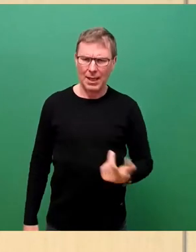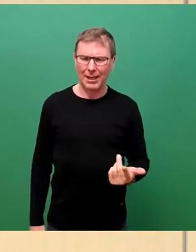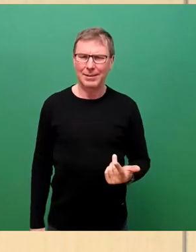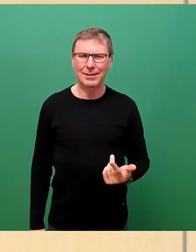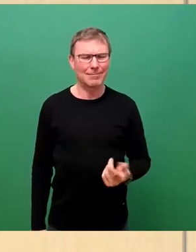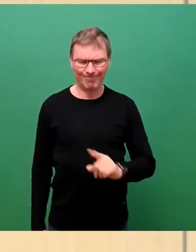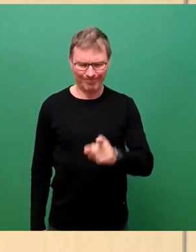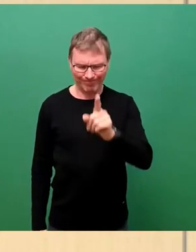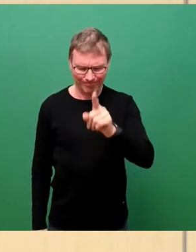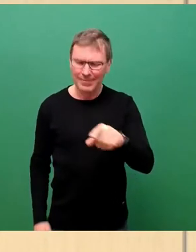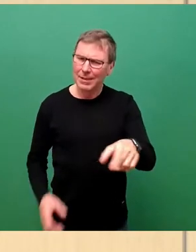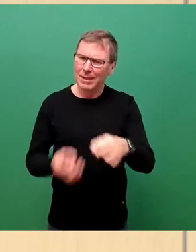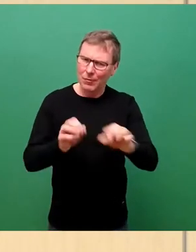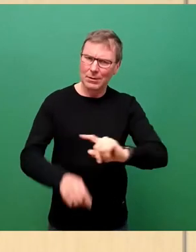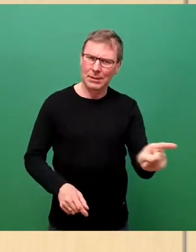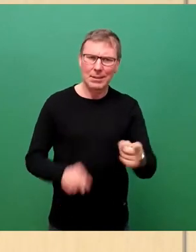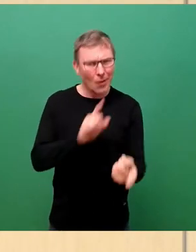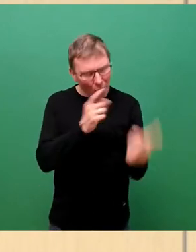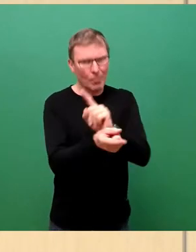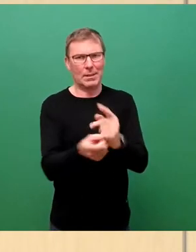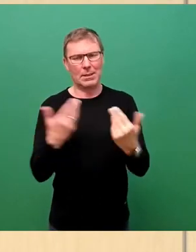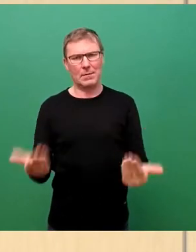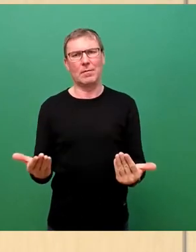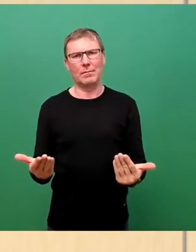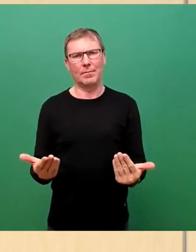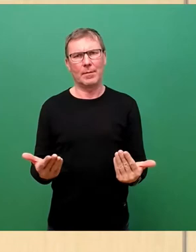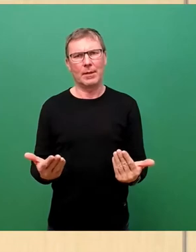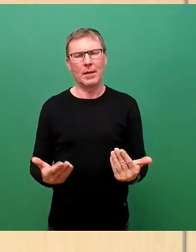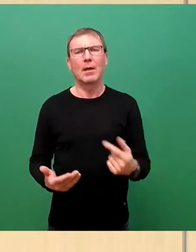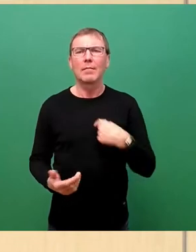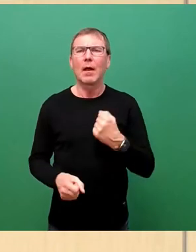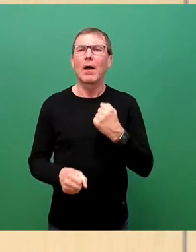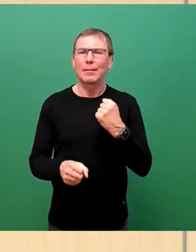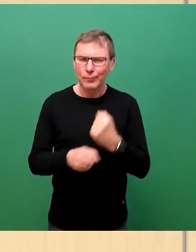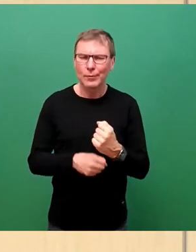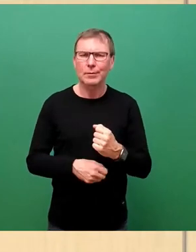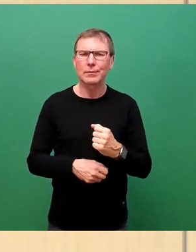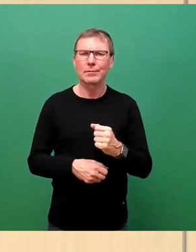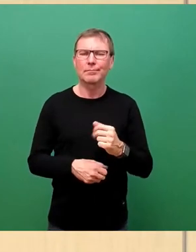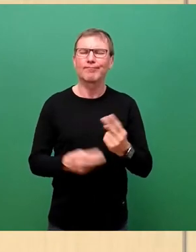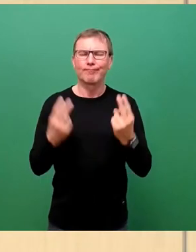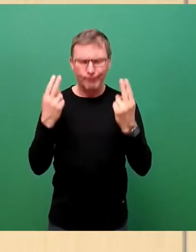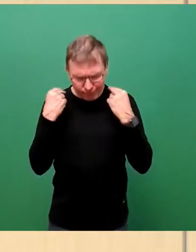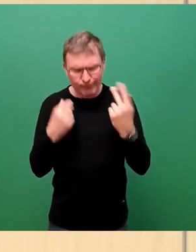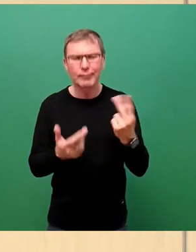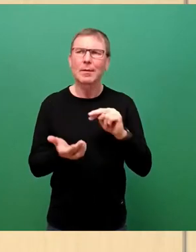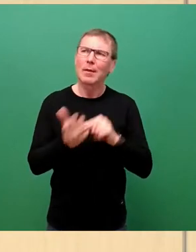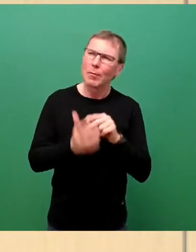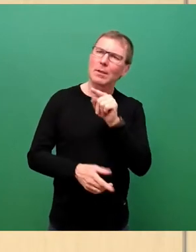meine Damen und Herren, ist richtig. Und diese Demut sollte uns dann entsprechend auch leiten, wenn wir Politik machen.